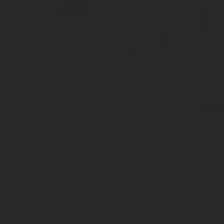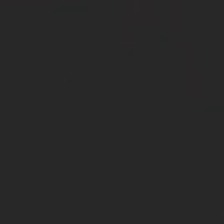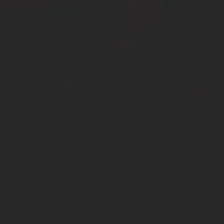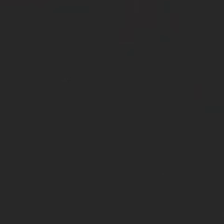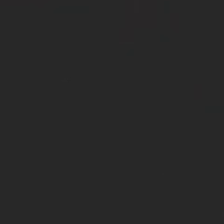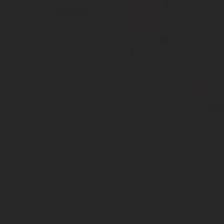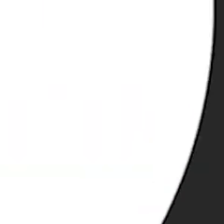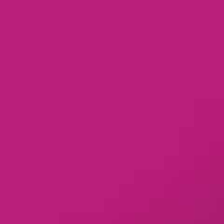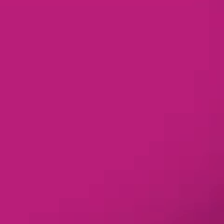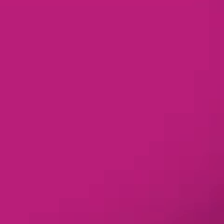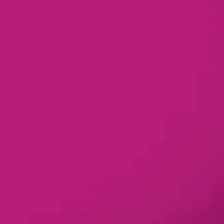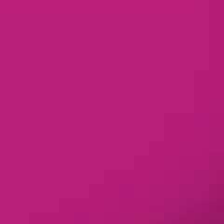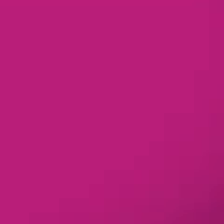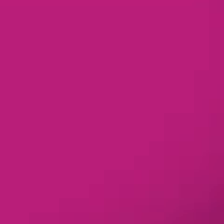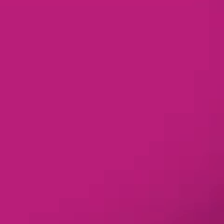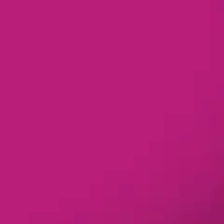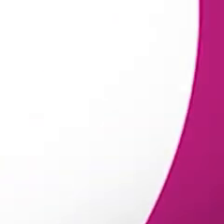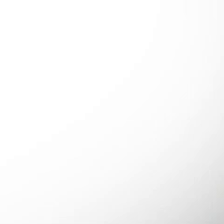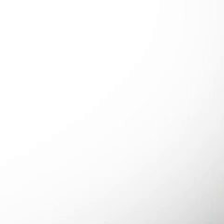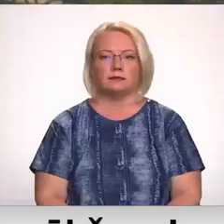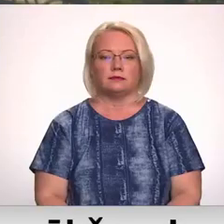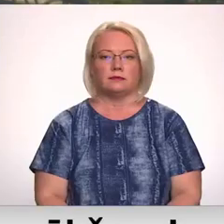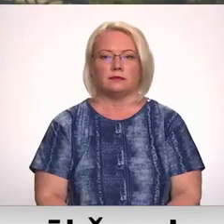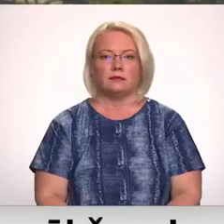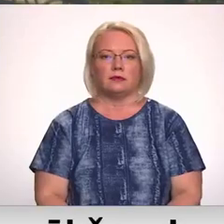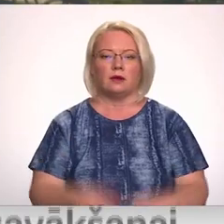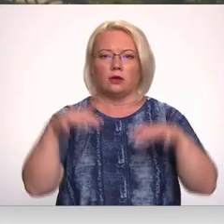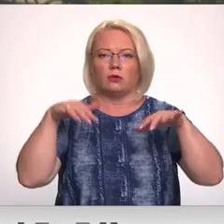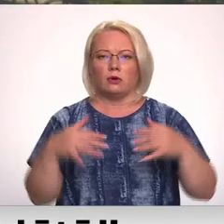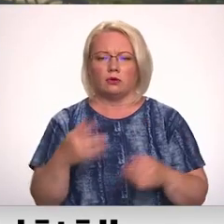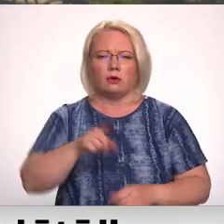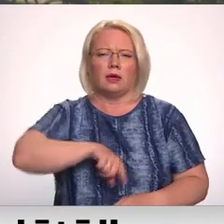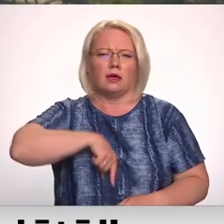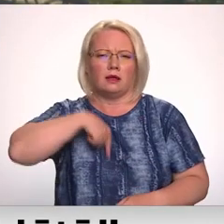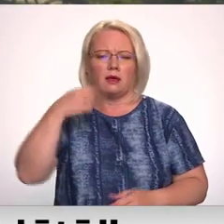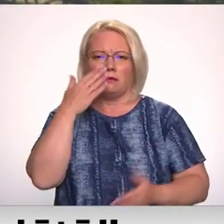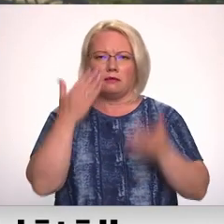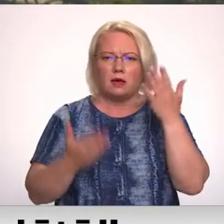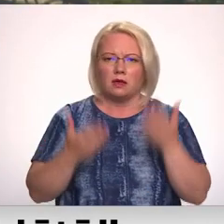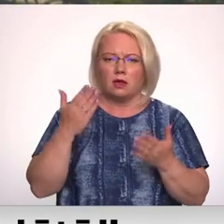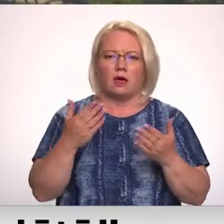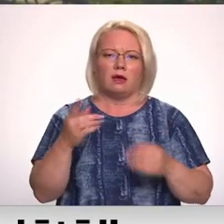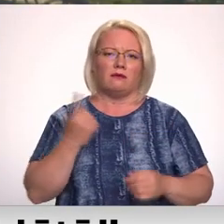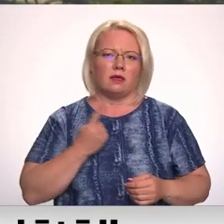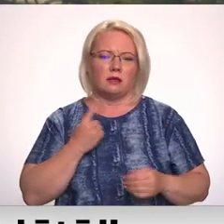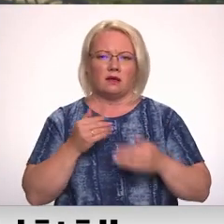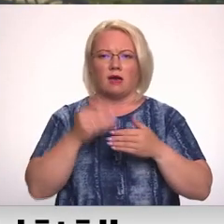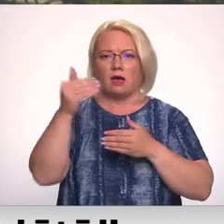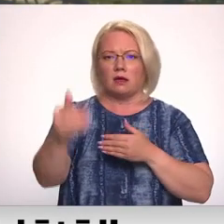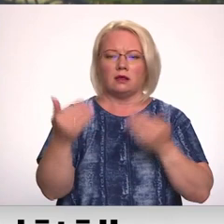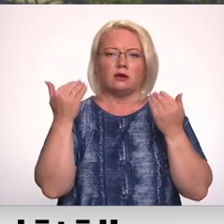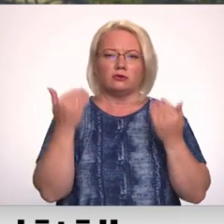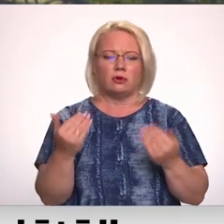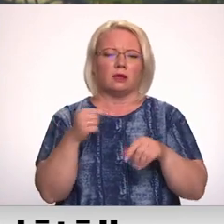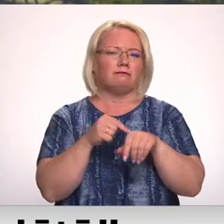Re, viss ēters ir te! Noguruši no ilgajiem mēģinājumiem vienatnē vai attālināti, šodien